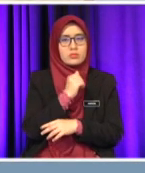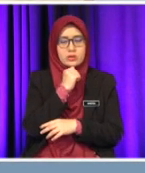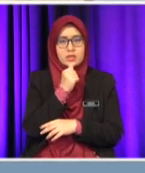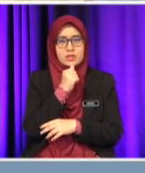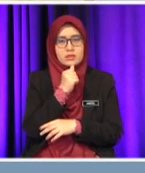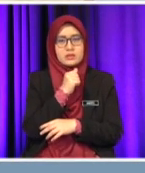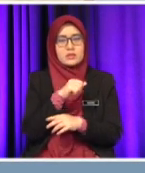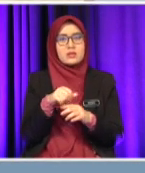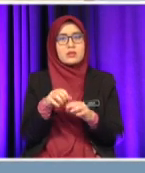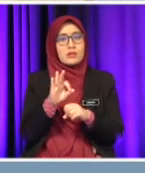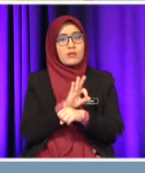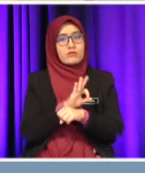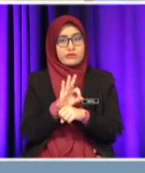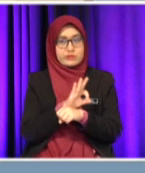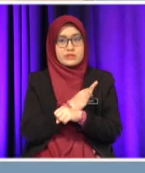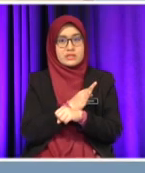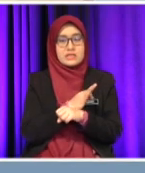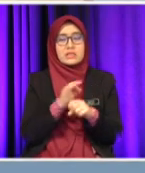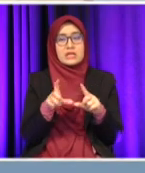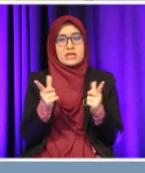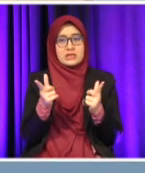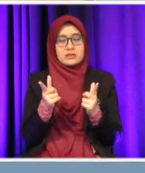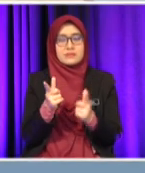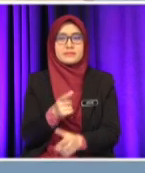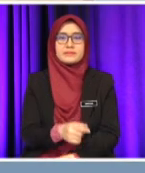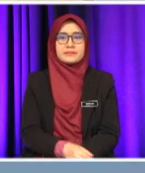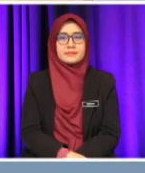kecuali kalau sepenuhnya kita tukar oke